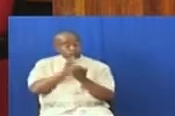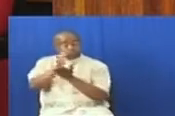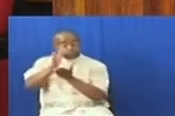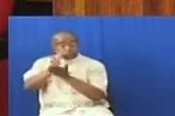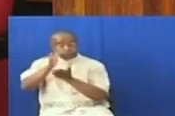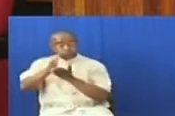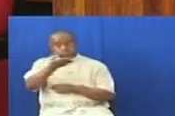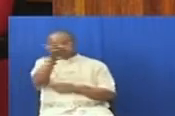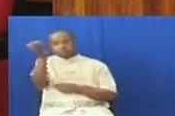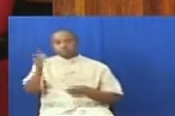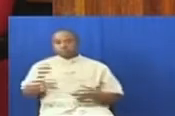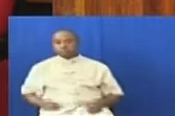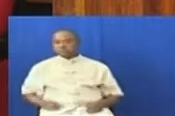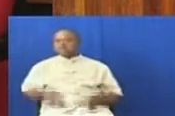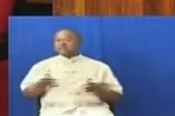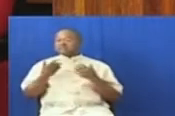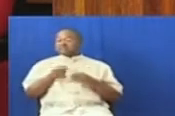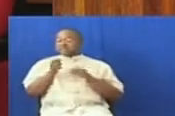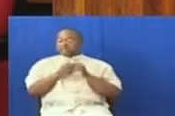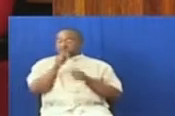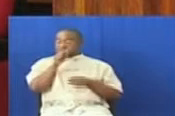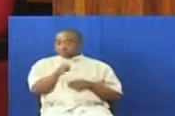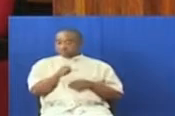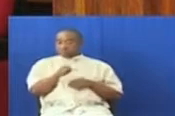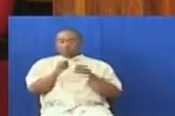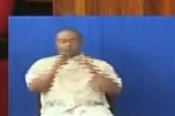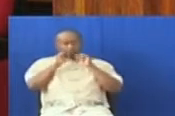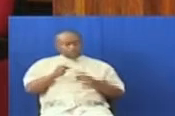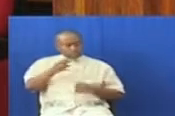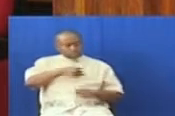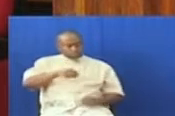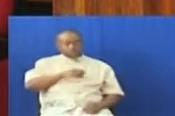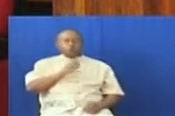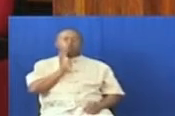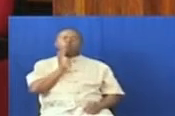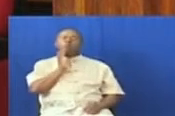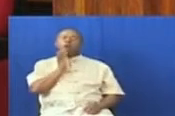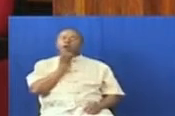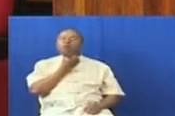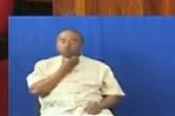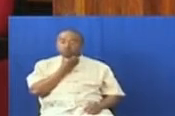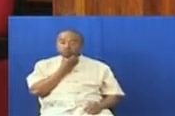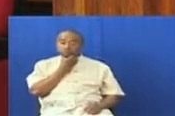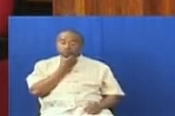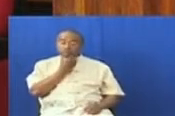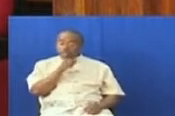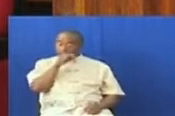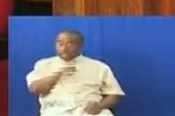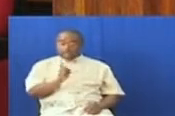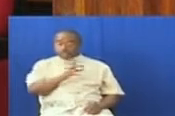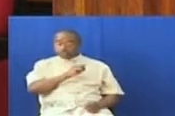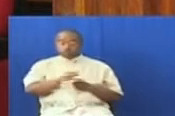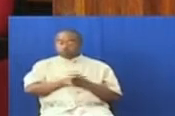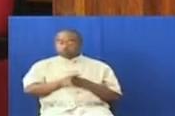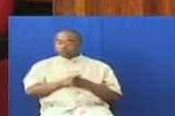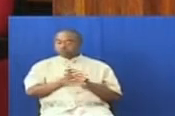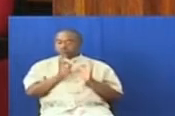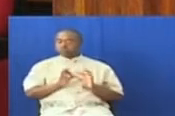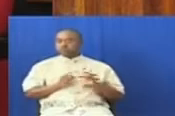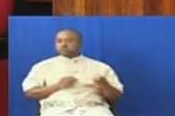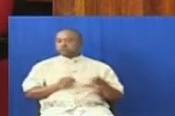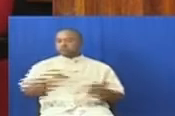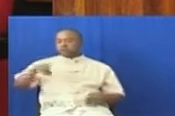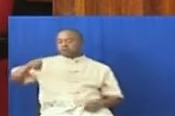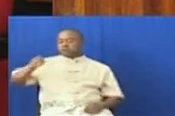wenzangu. Hili jambo inatakiwa tuwe makini kwa sababu ni matumizi ambayo sio sahihi ya hizi posi. Basi ni